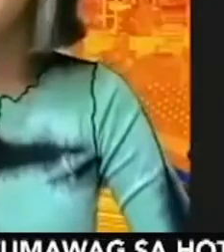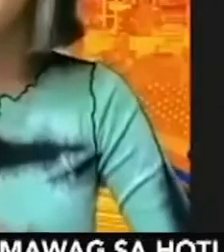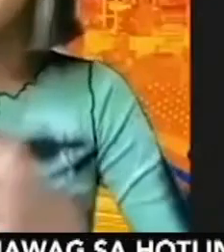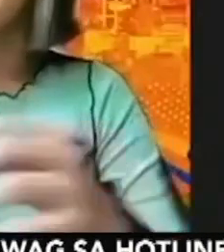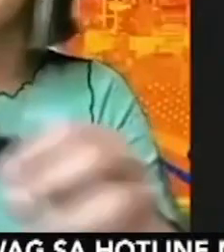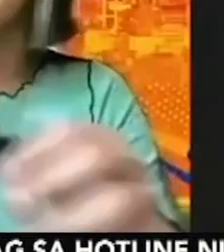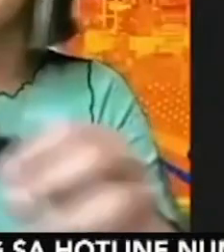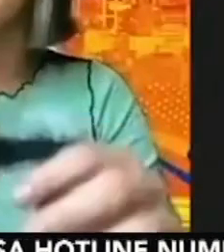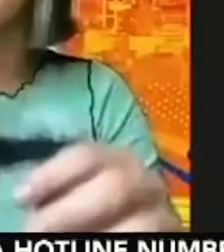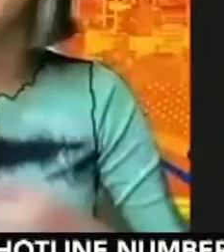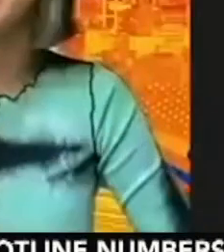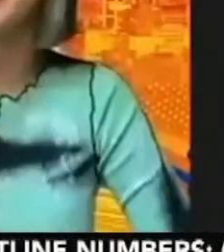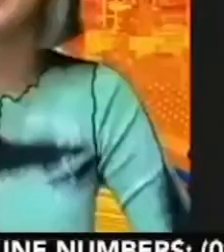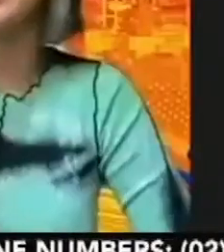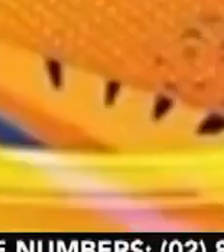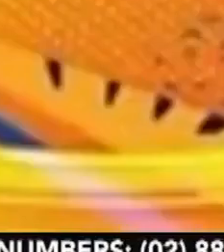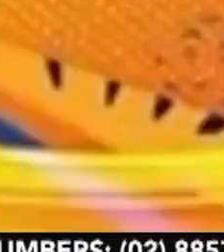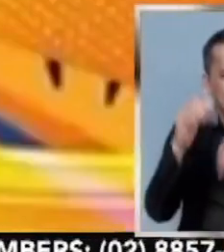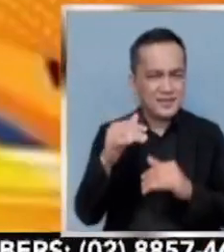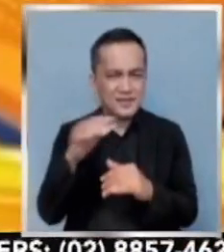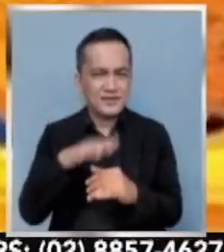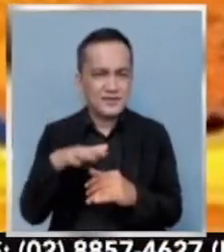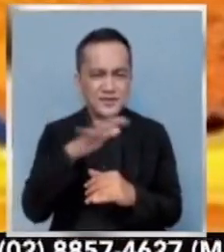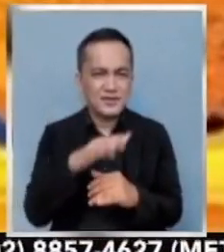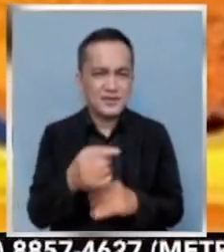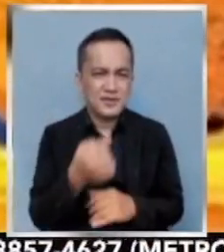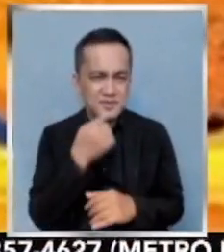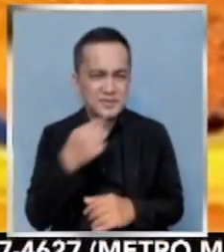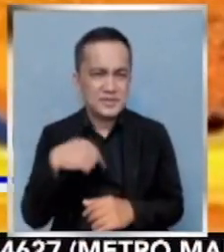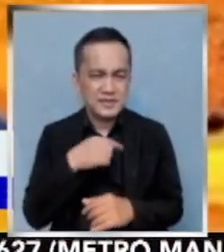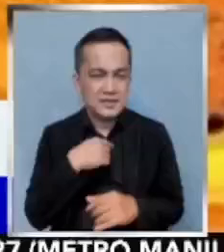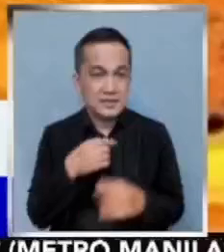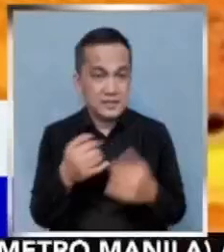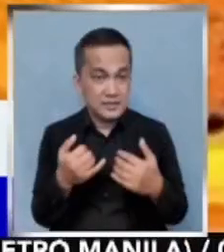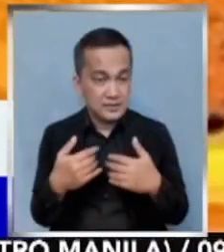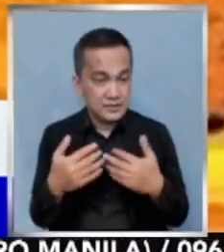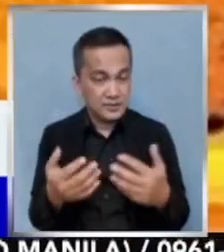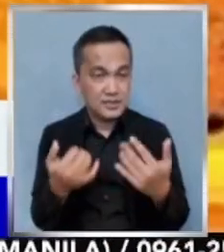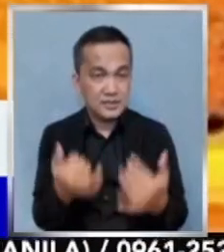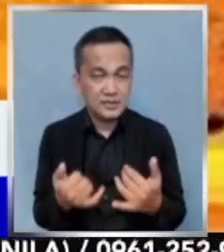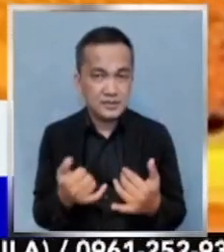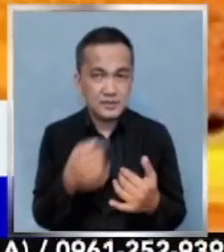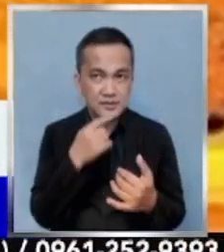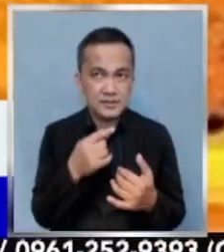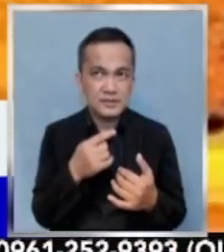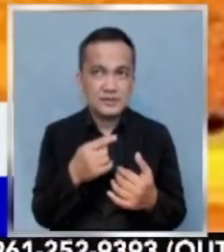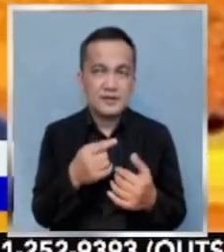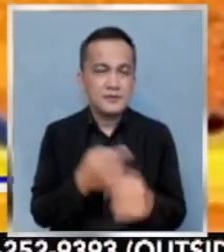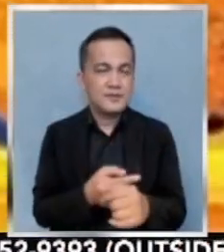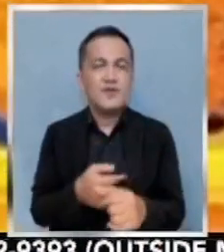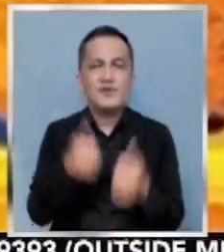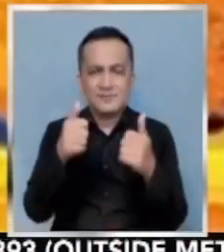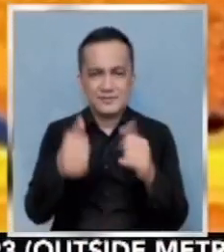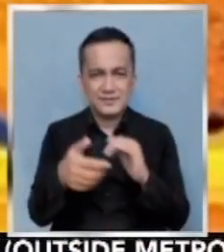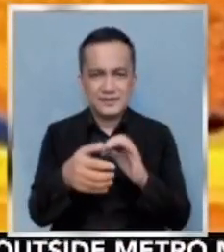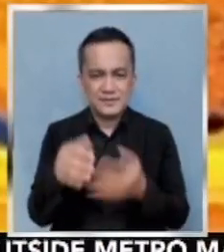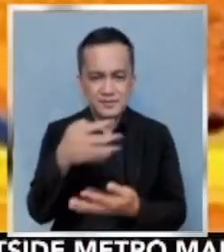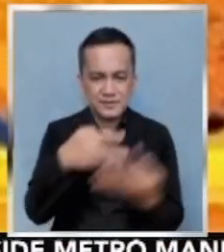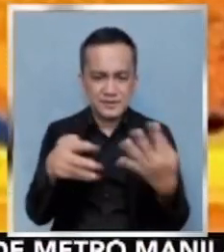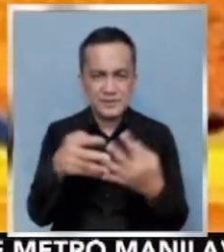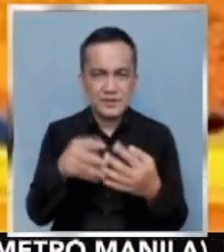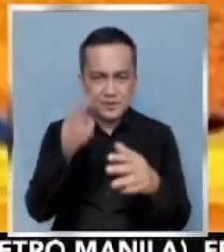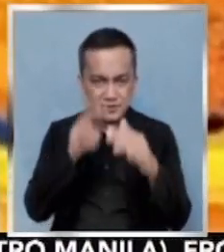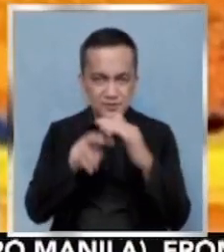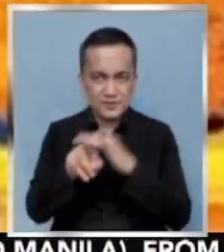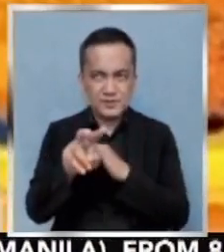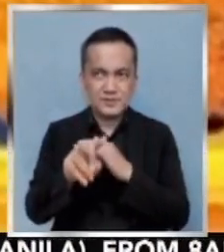Sana po, hopefully may ma-meet talaga kami. As of now, ang saya din ng bonding. Kaya looking forward din kami talaga makapaglibot.